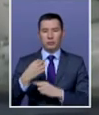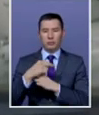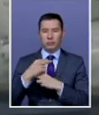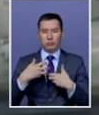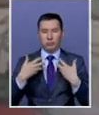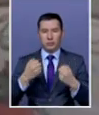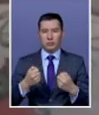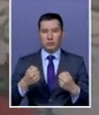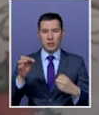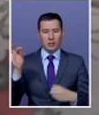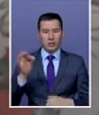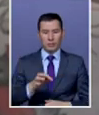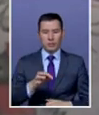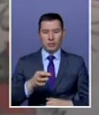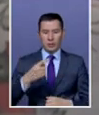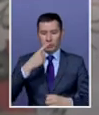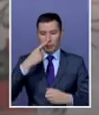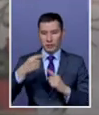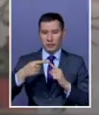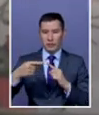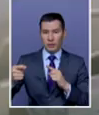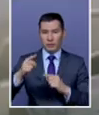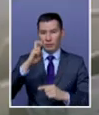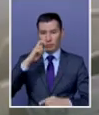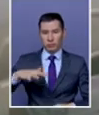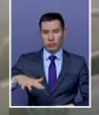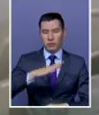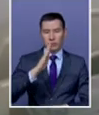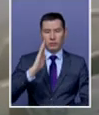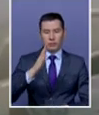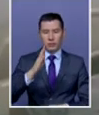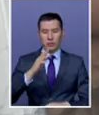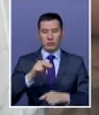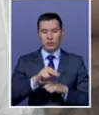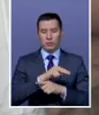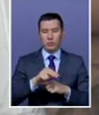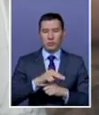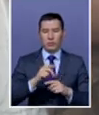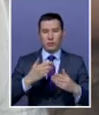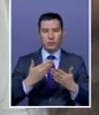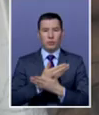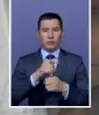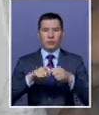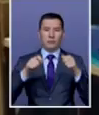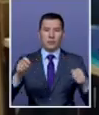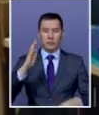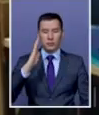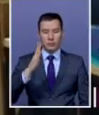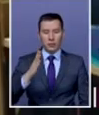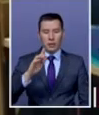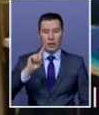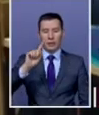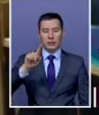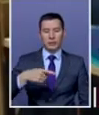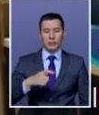без осложнений. Ожидается, что в ближайшее время в стране появится отдельный протокол лечения детей, сообщила Риза Буранбаева. А вот требования